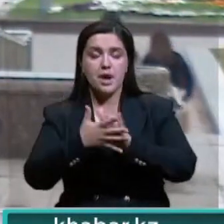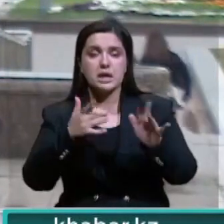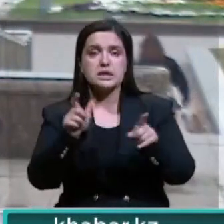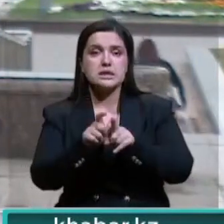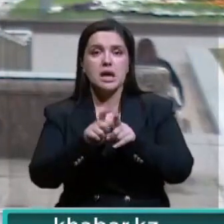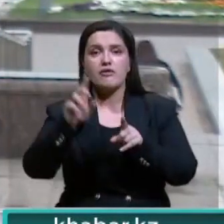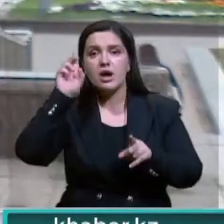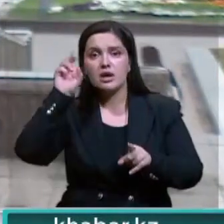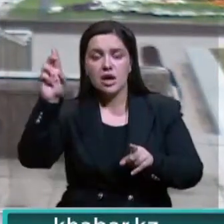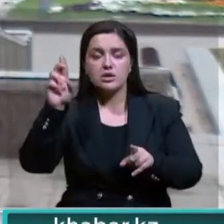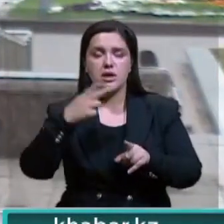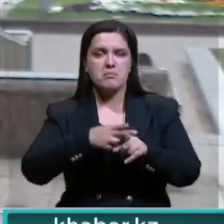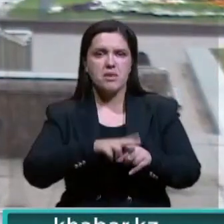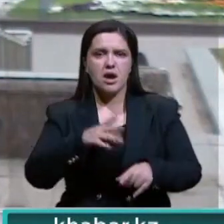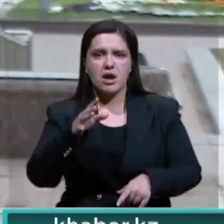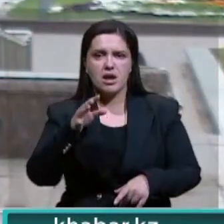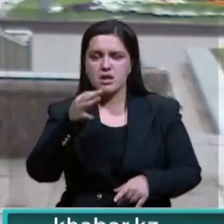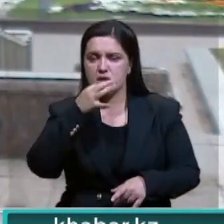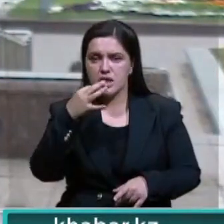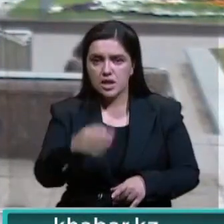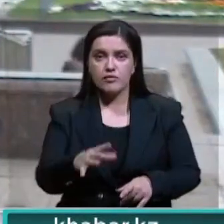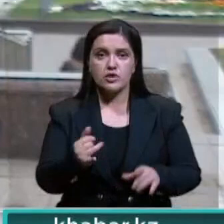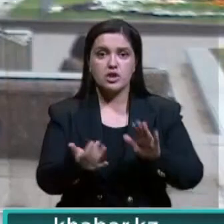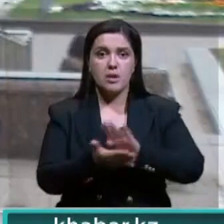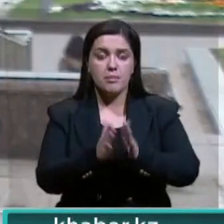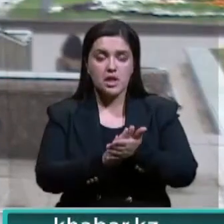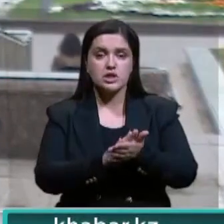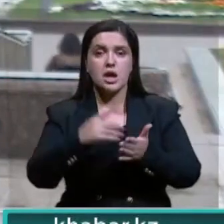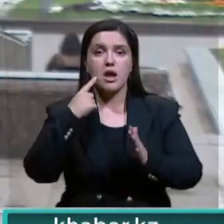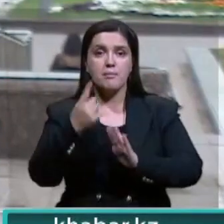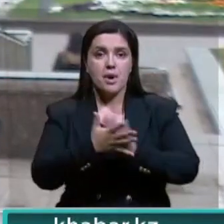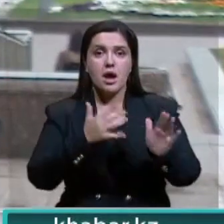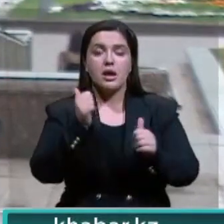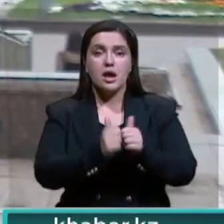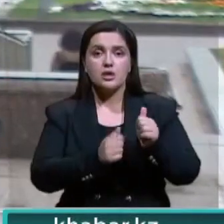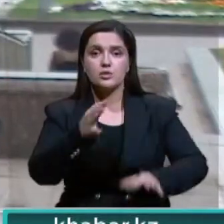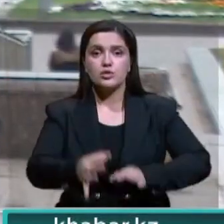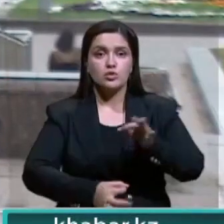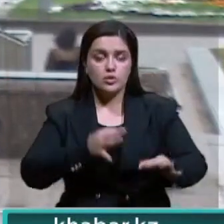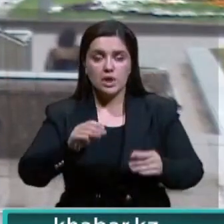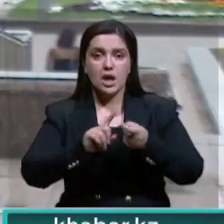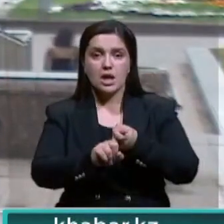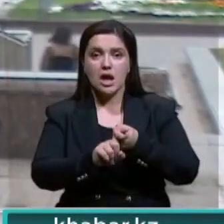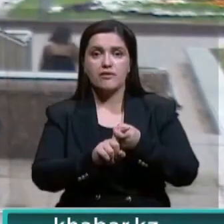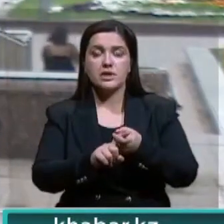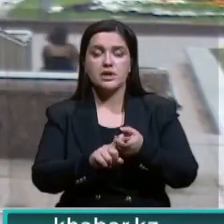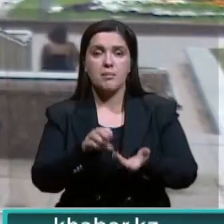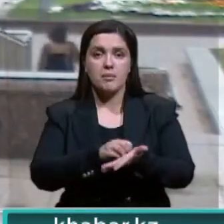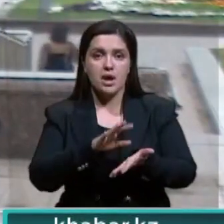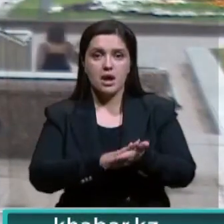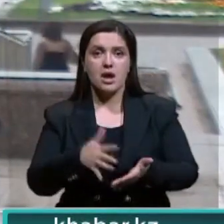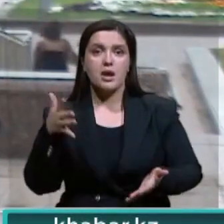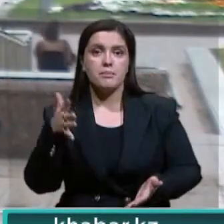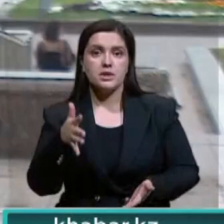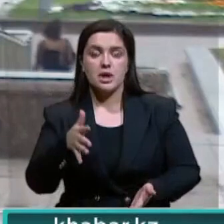крайне недоволен складывающейся эпидситуацией. Оно и понятно. Каждые сутки ковид подтверждают более чем у